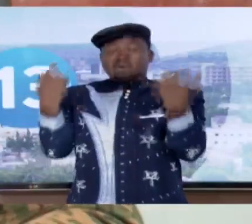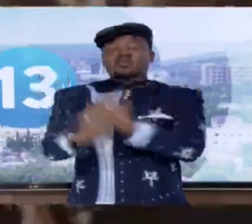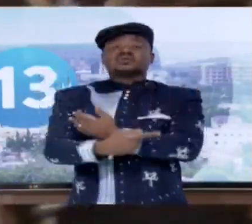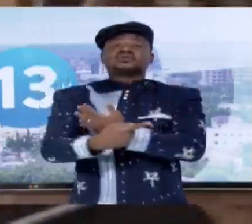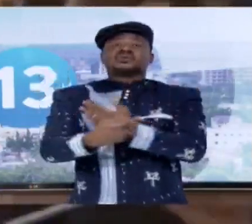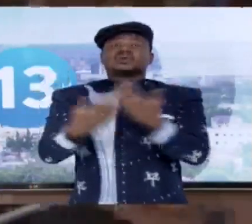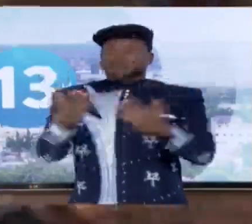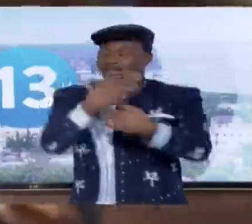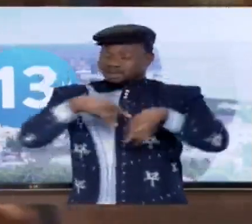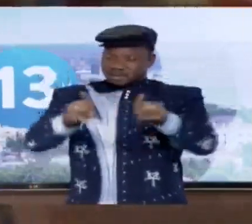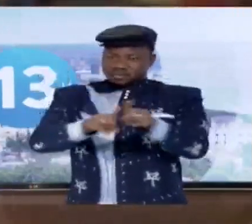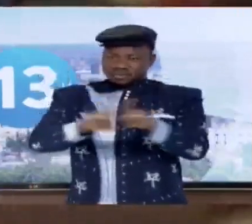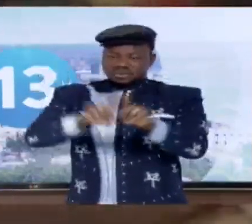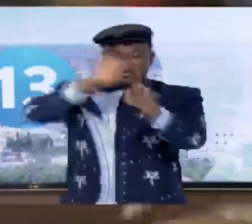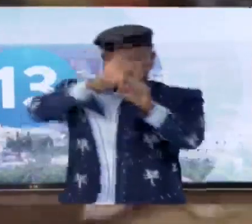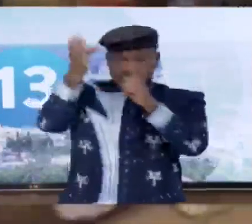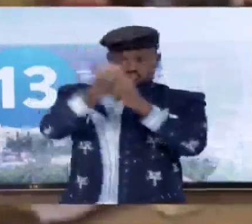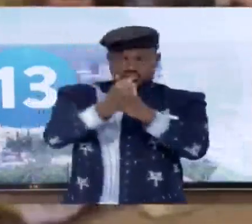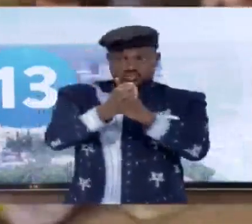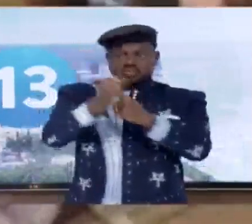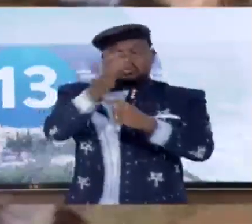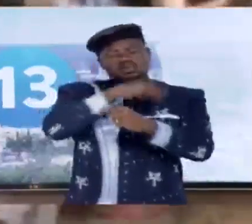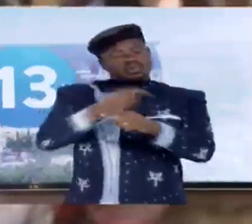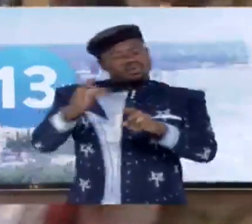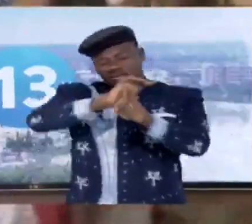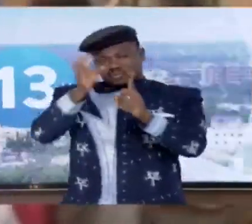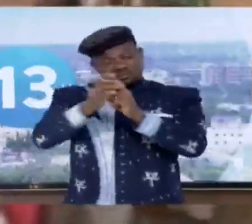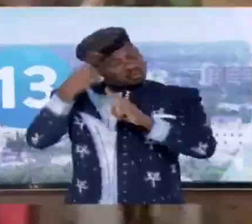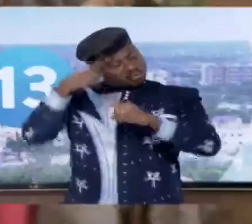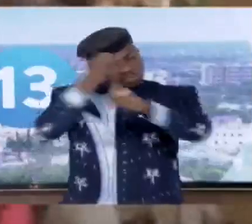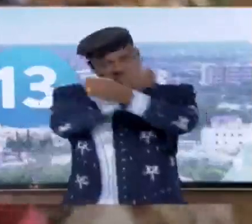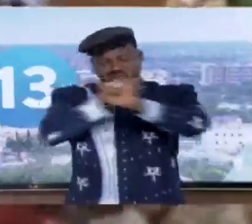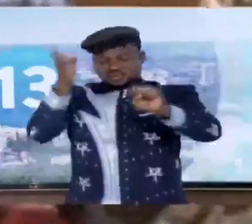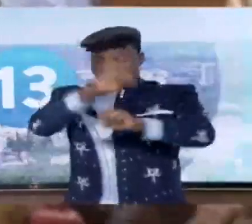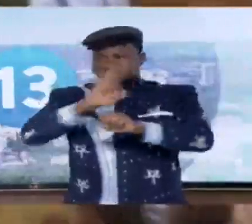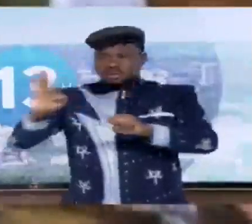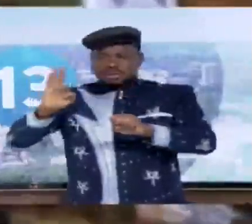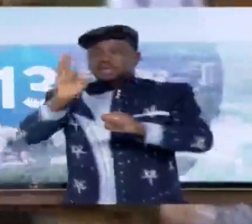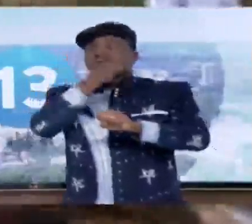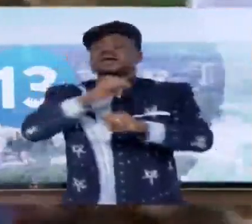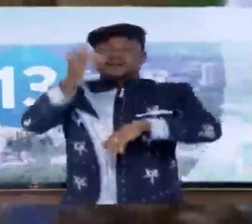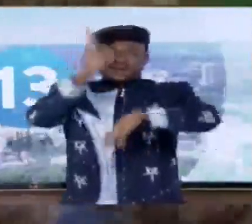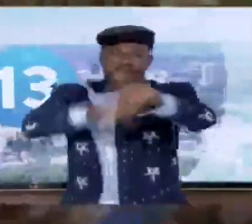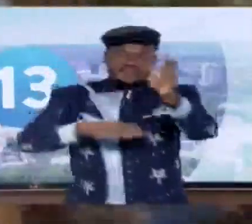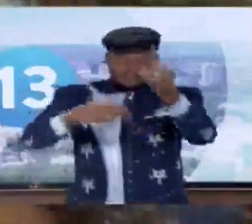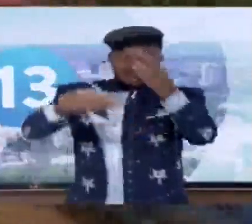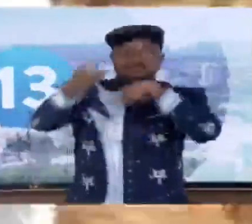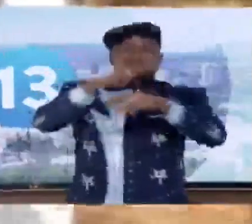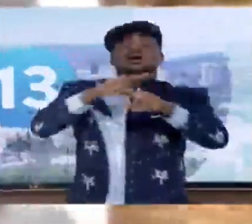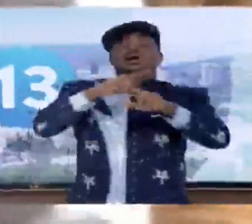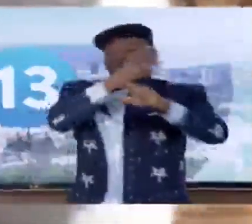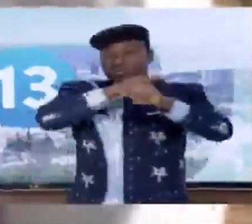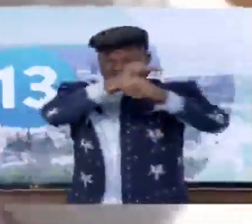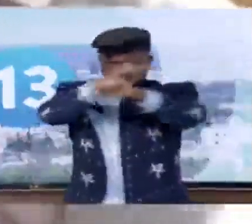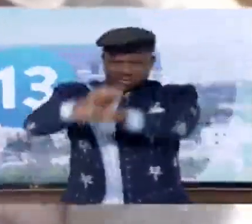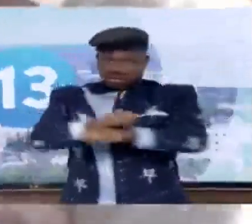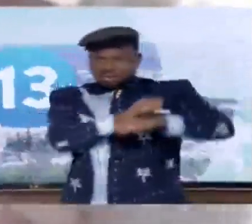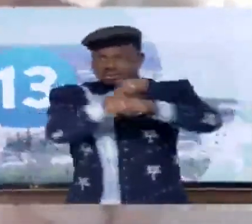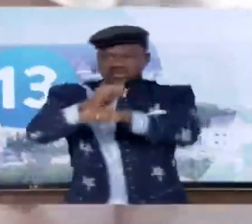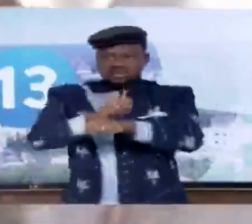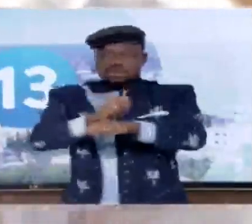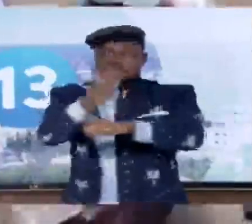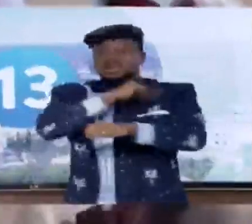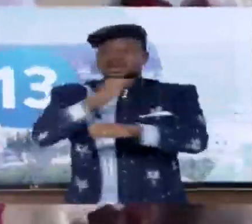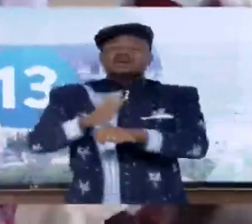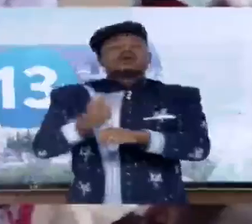culture. La culture pour sauver le Burkina Faso. Le chef de l'État appelle à un retour aux sources, une appropriation des